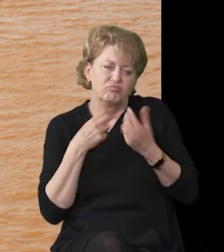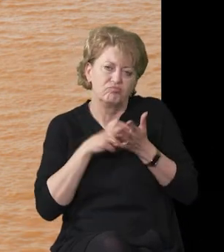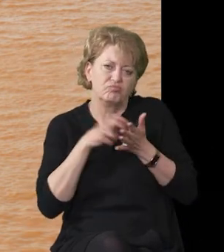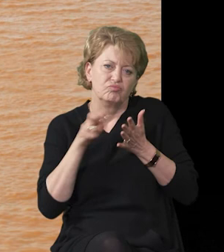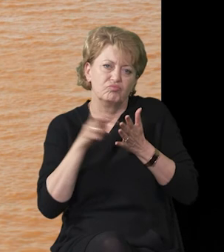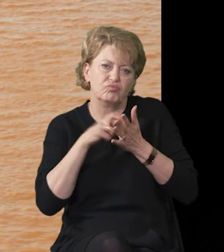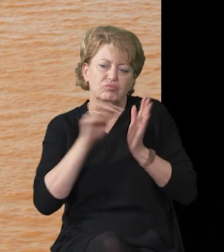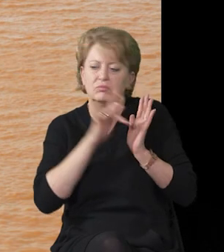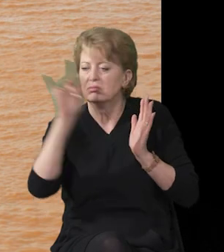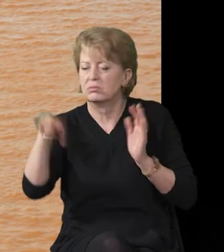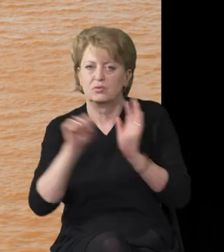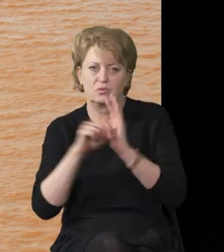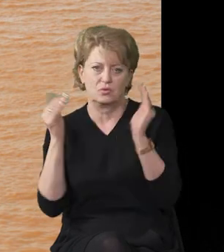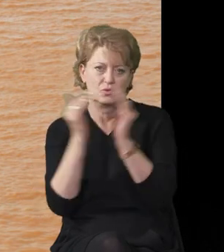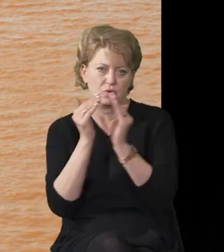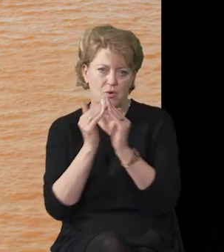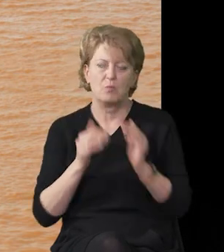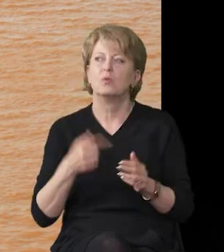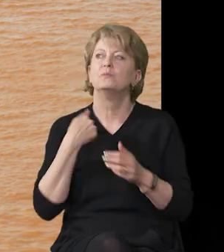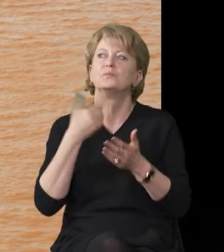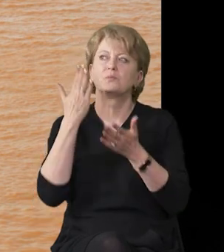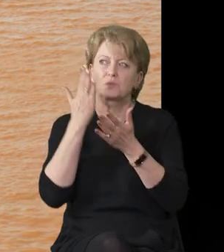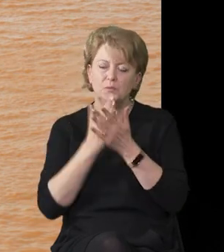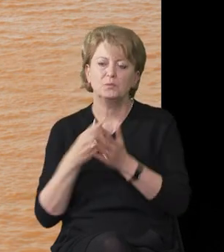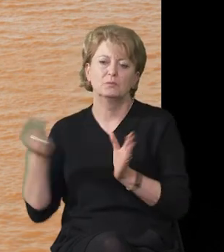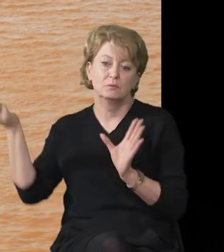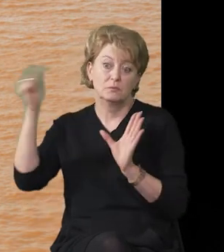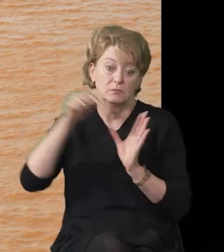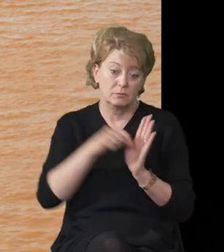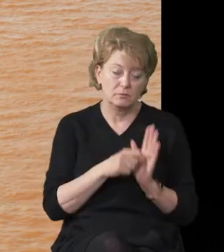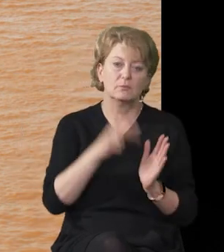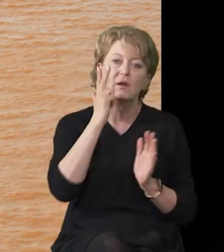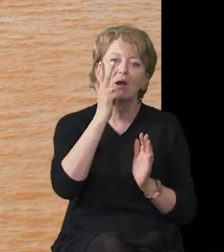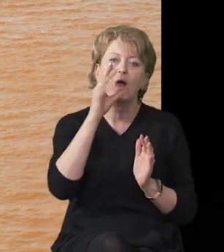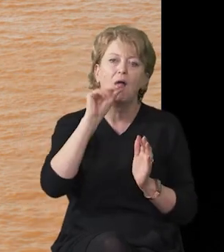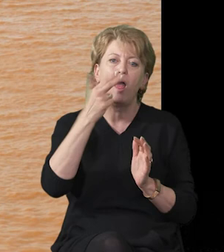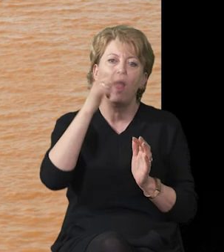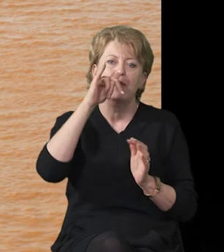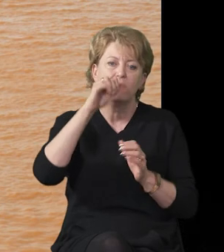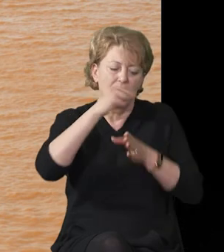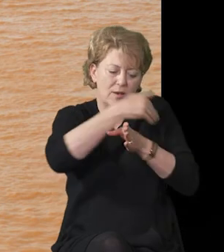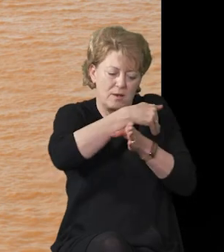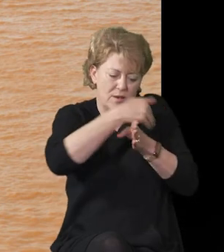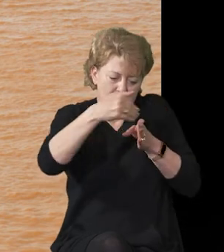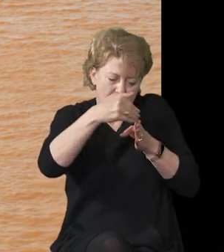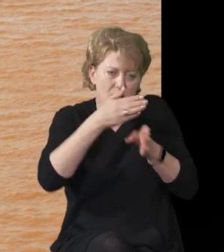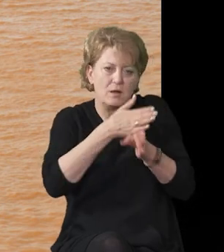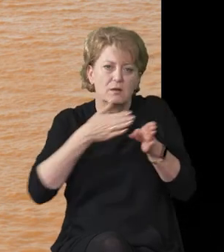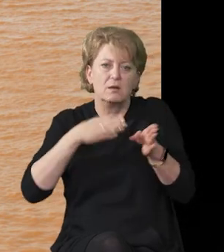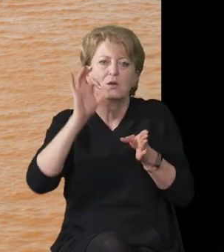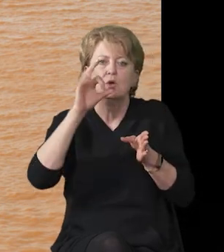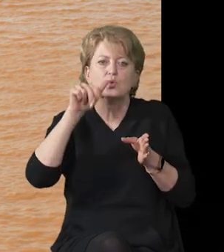Etiopii, przy trójstyku granic z Kenią i Sudanem Południowym, nad rzekę Omo, która wpływa do